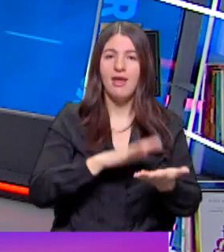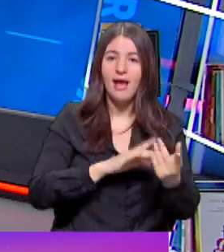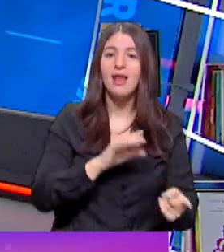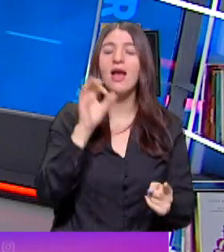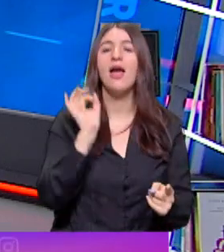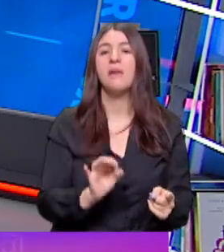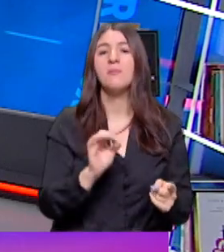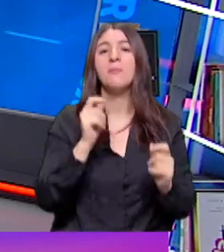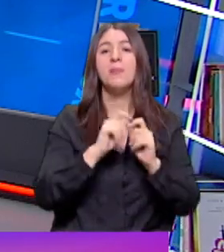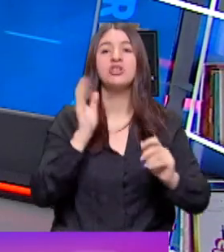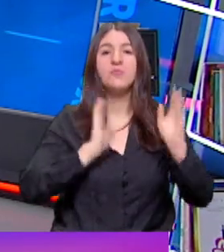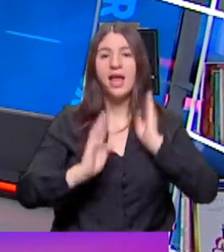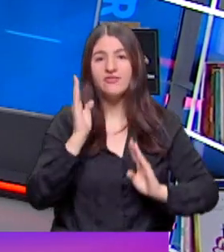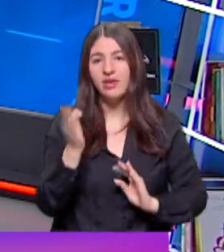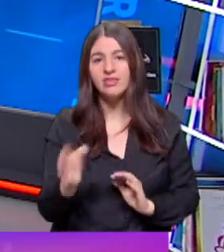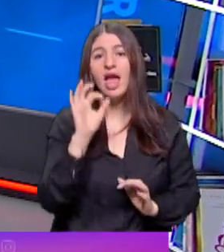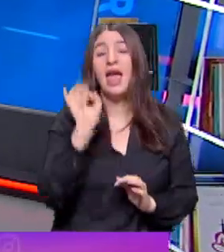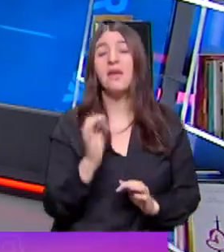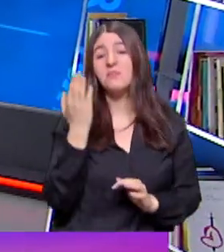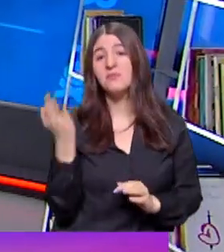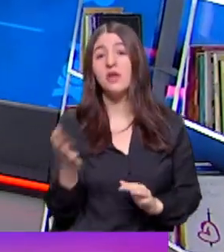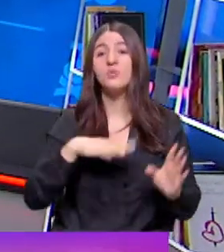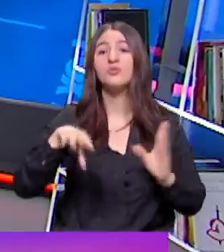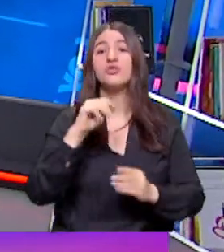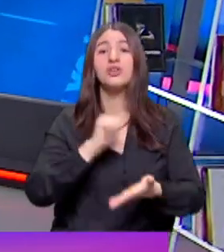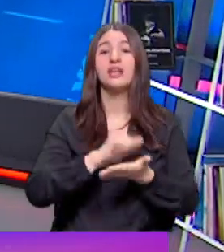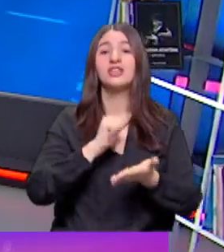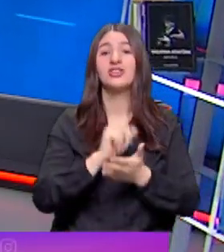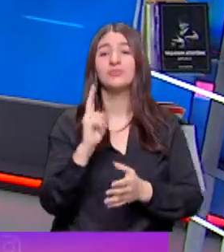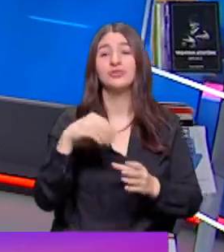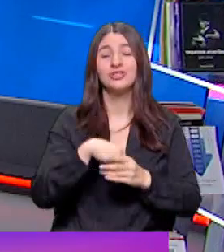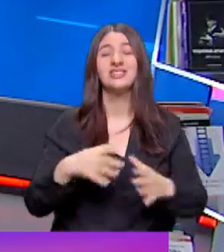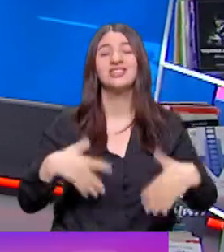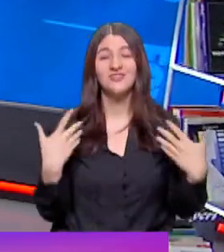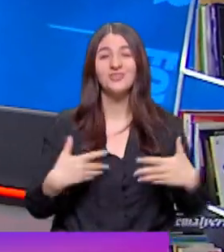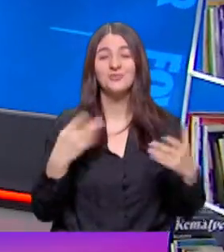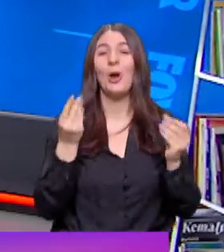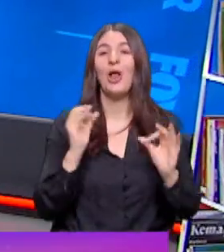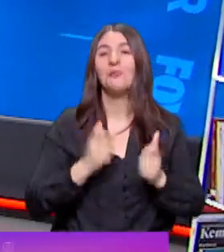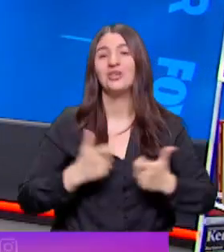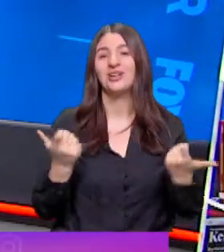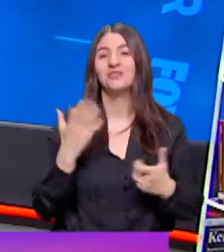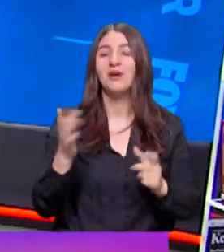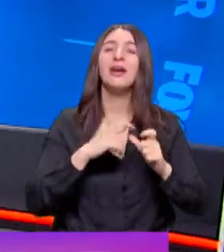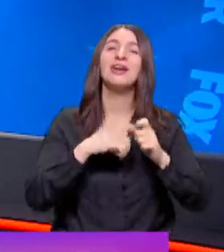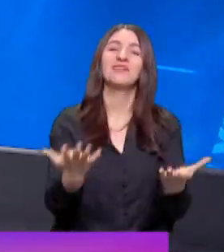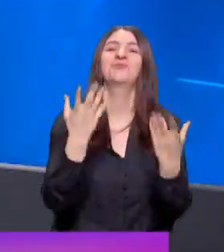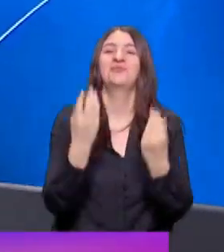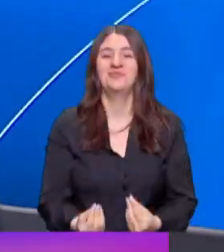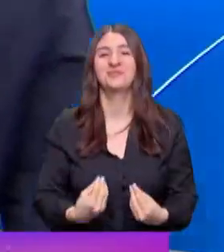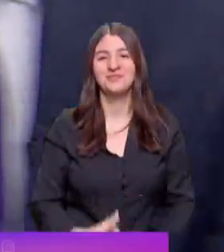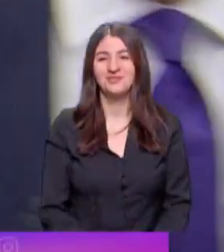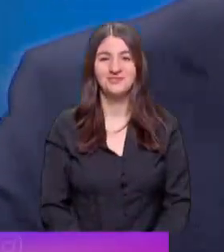hem Barış Pehlivan hem de Bütün gazeteciler için sevindiğimiz önemli bir gelişme geçmişler